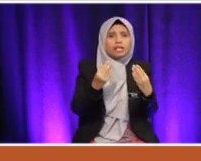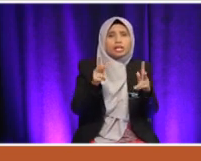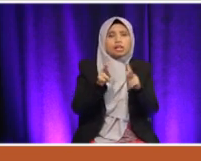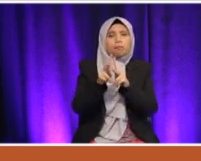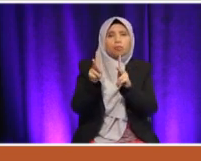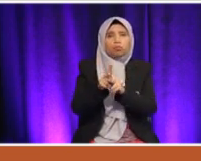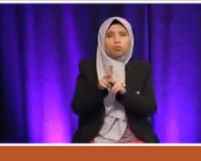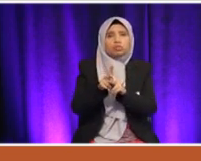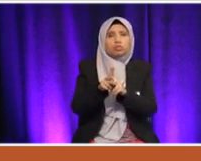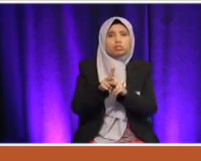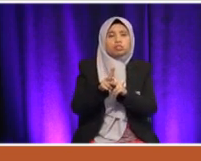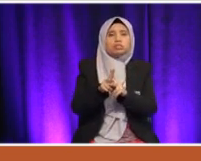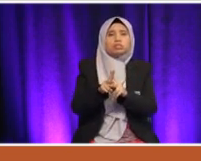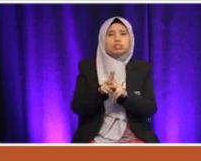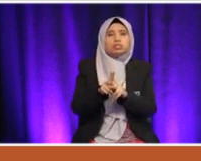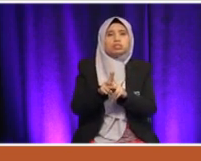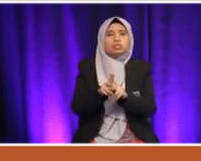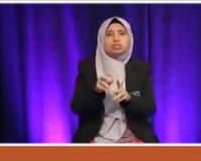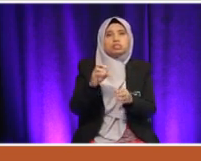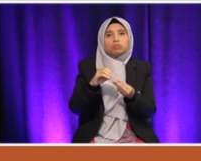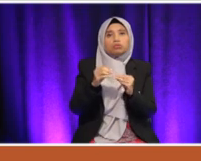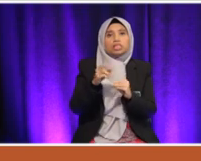jawaban di Indonesia